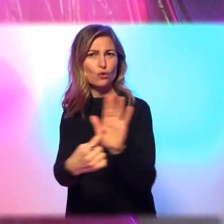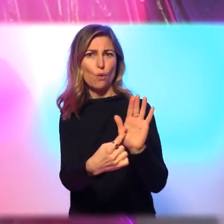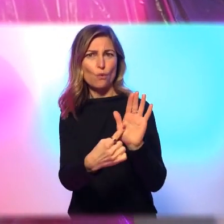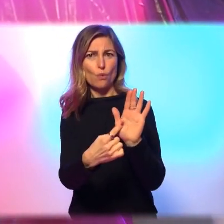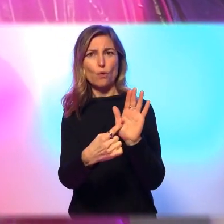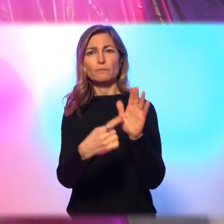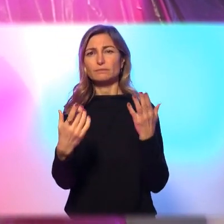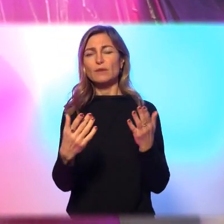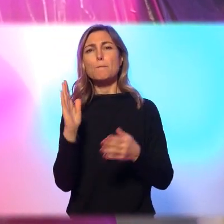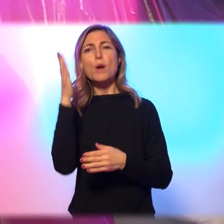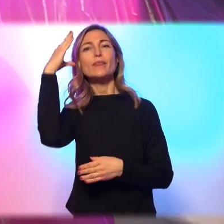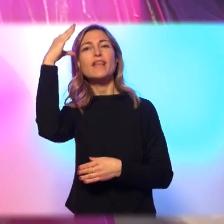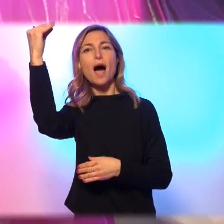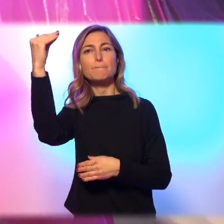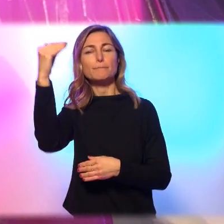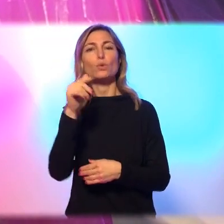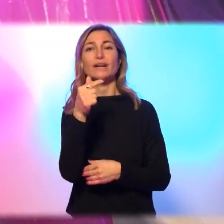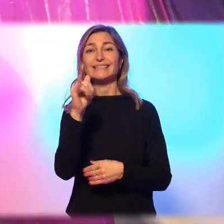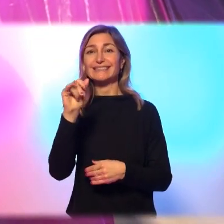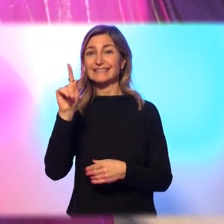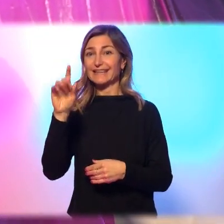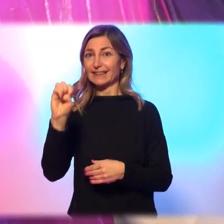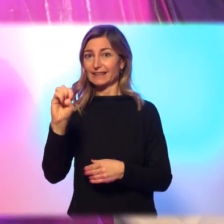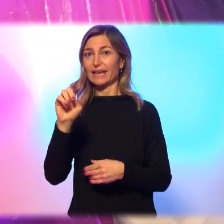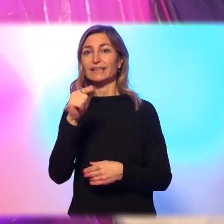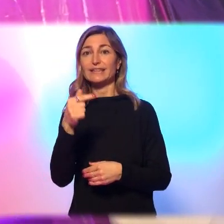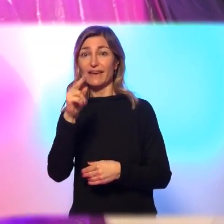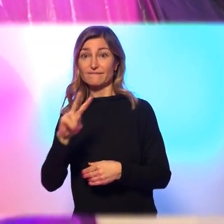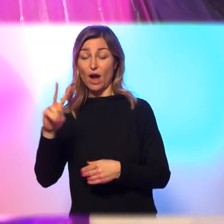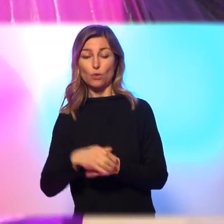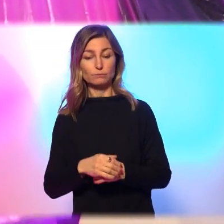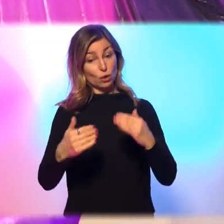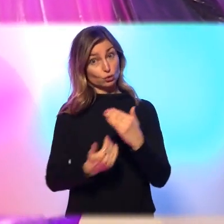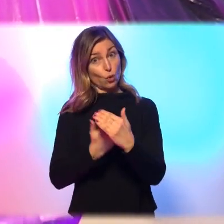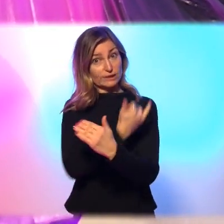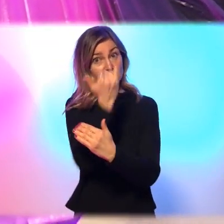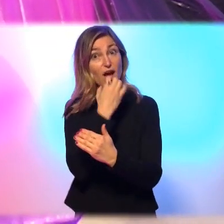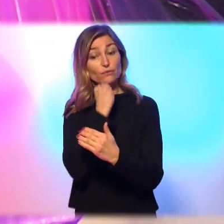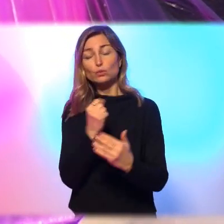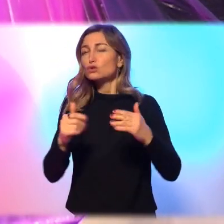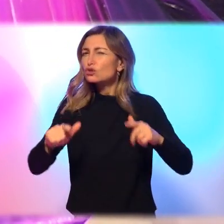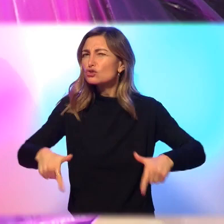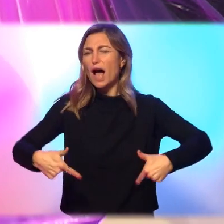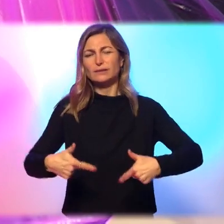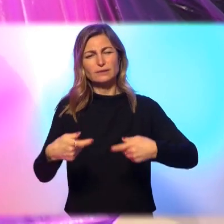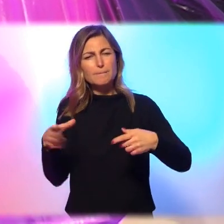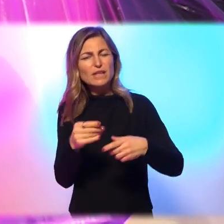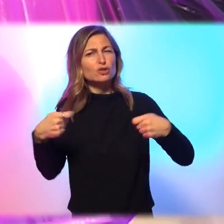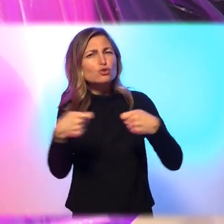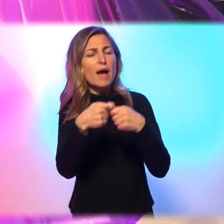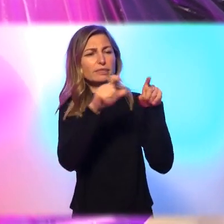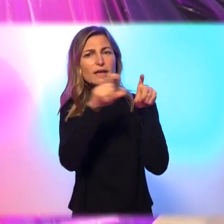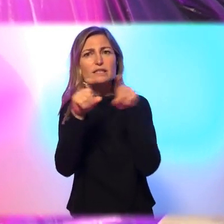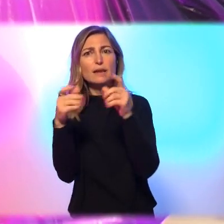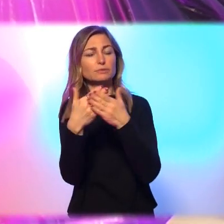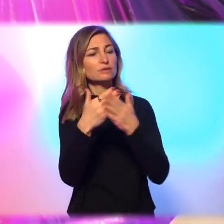TV. Ich möchte neues Jahr ganz stark starten mit wichtigen Themen wie Klimaschutz und